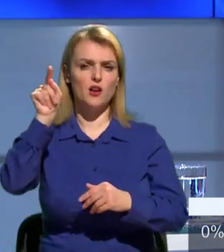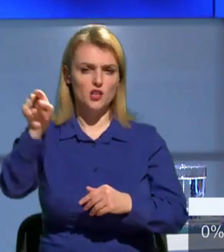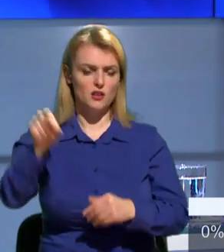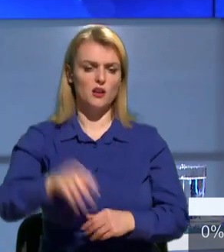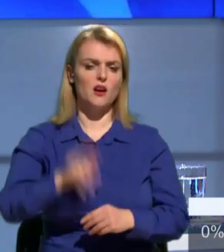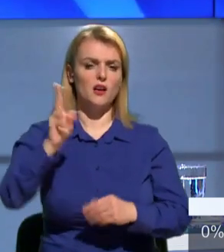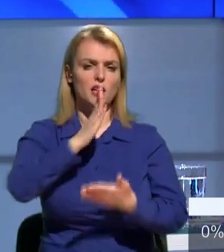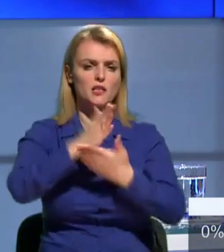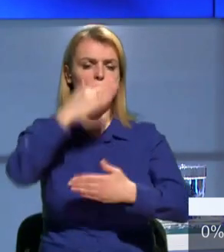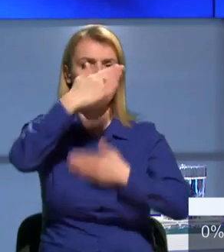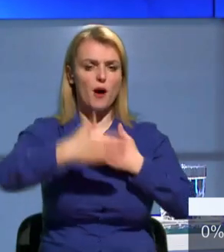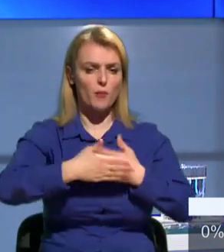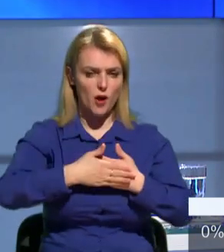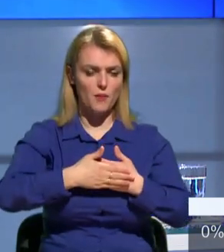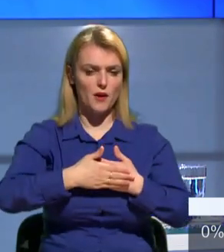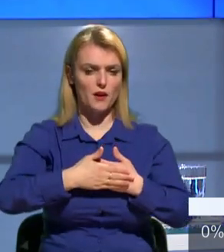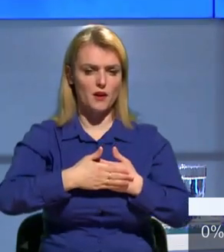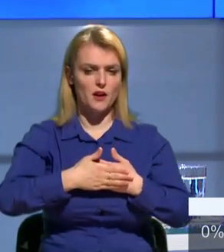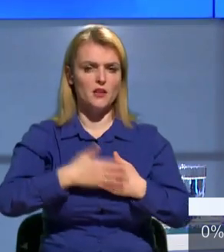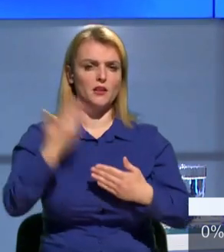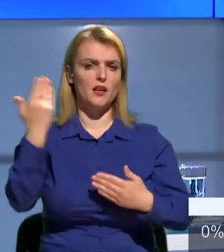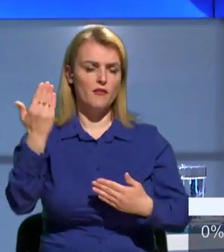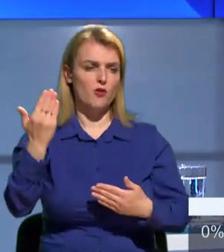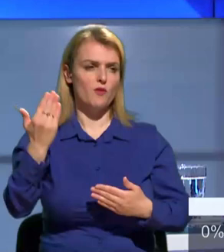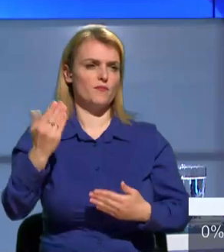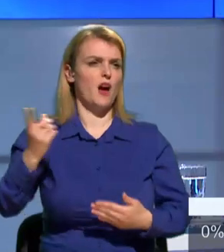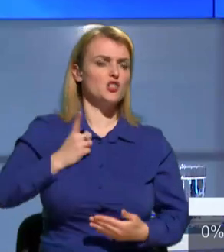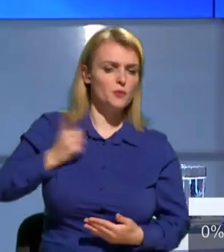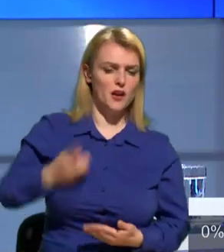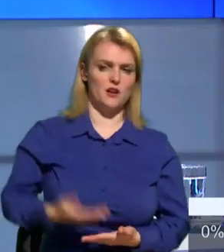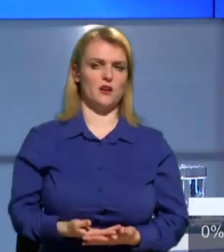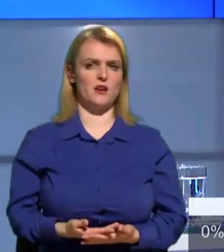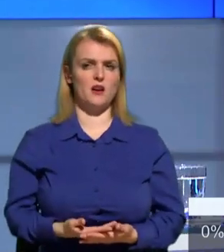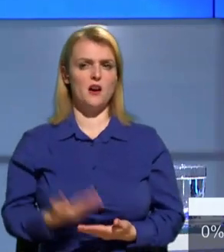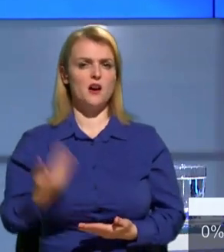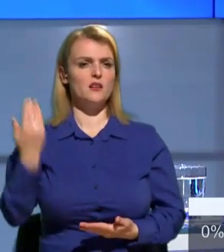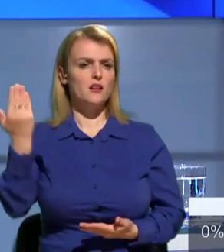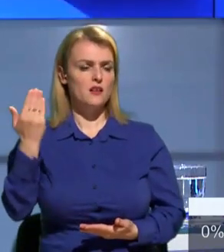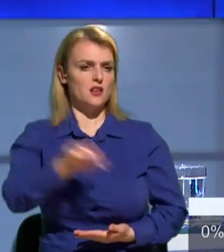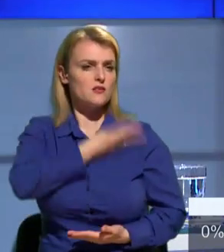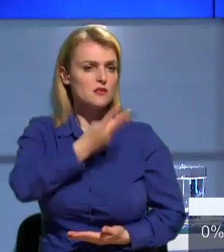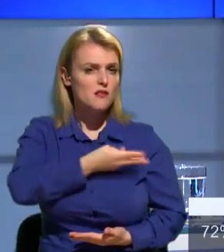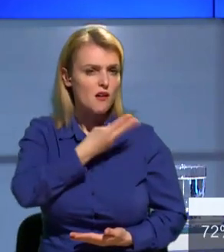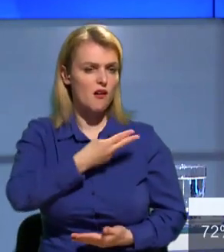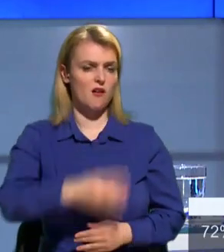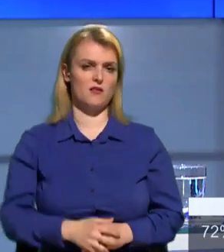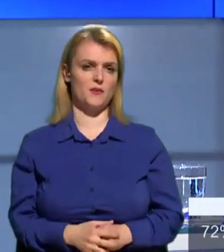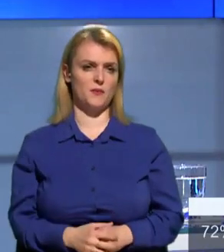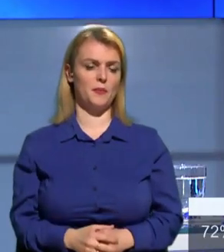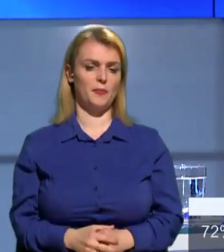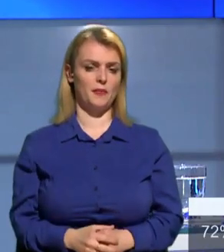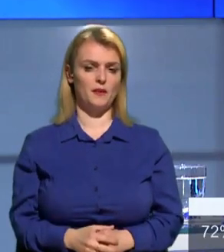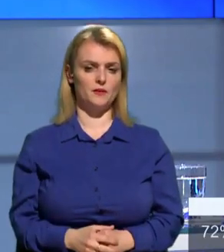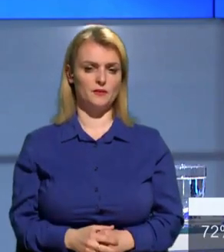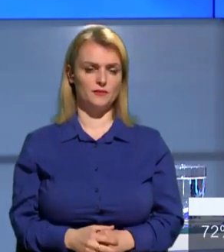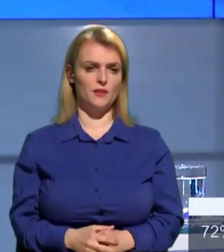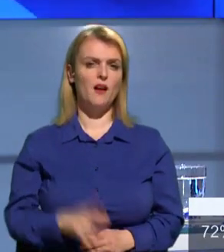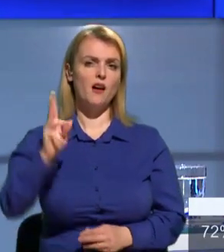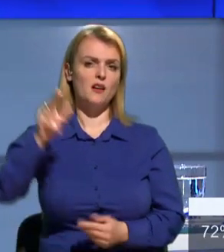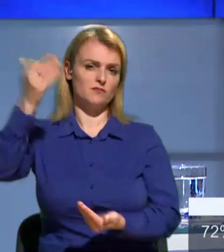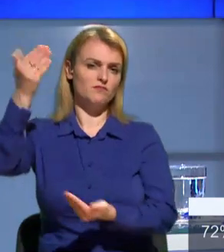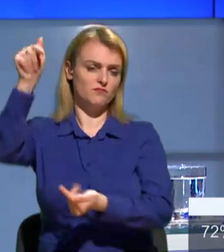mai aproape este de viziunile, de așteptările, inclusiv unele aspecte ideologice care îi